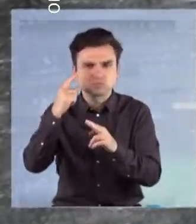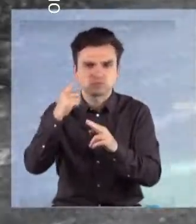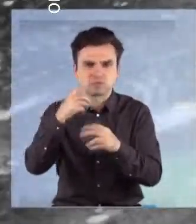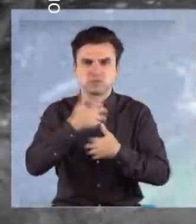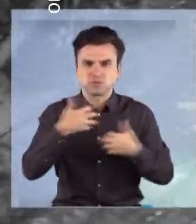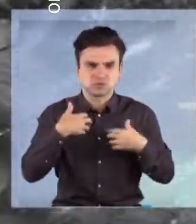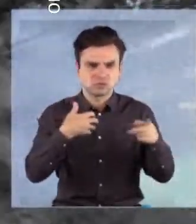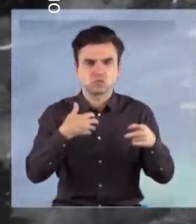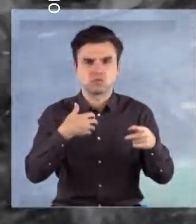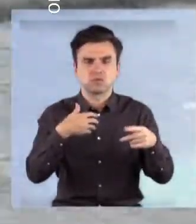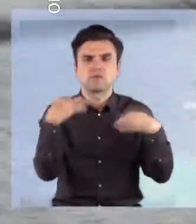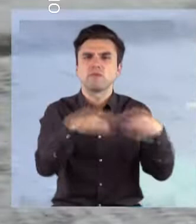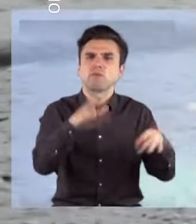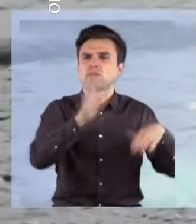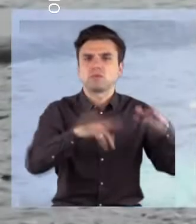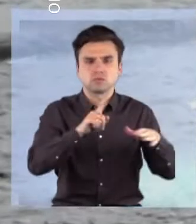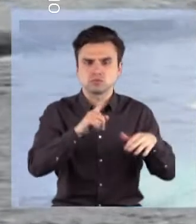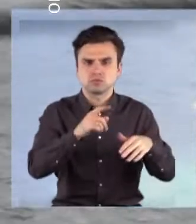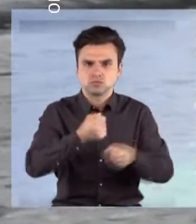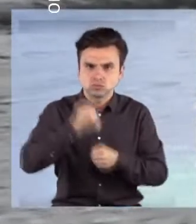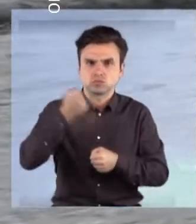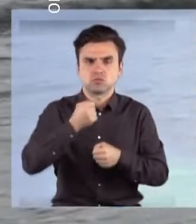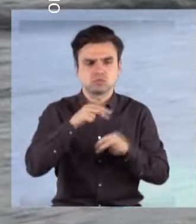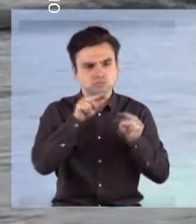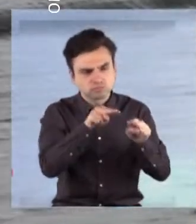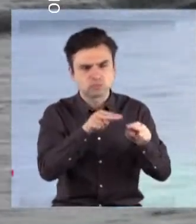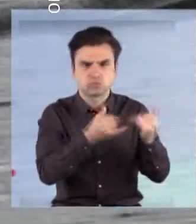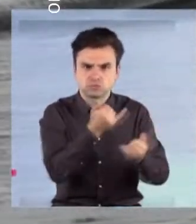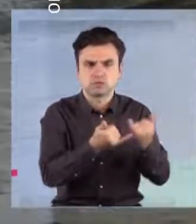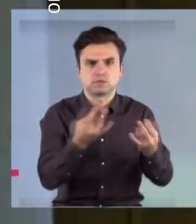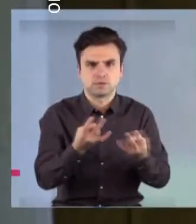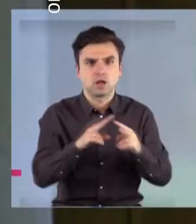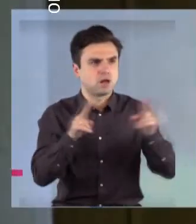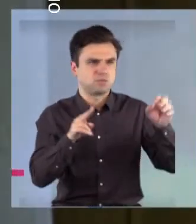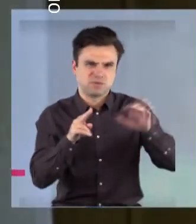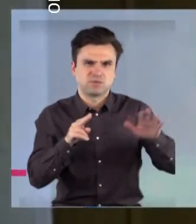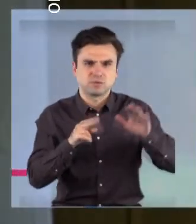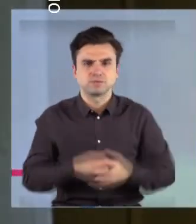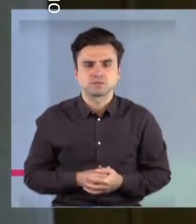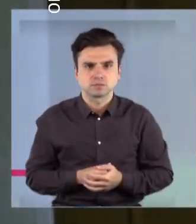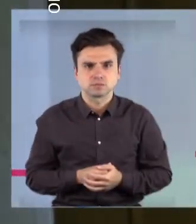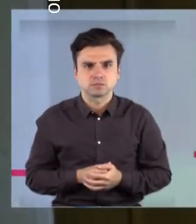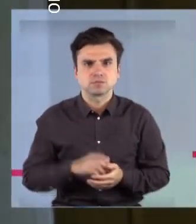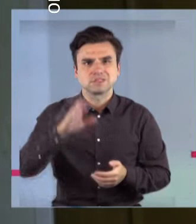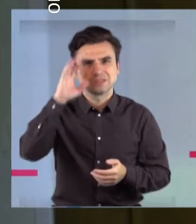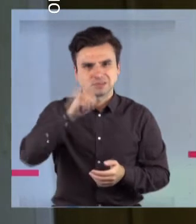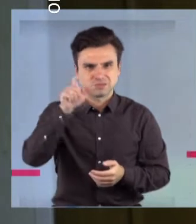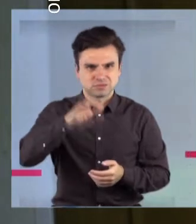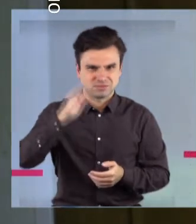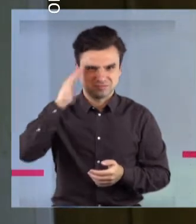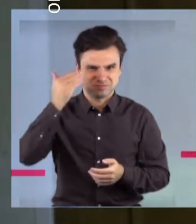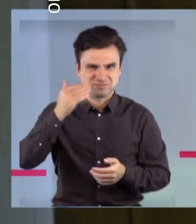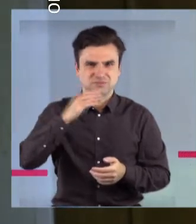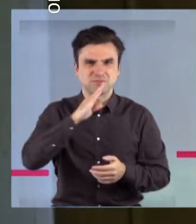2 з них вбив. В день міста знайшли першу жертву – 17-річну дівчину. Її зґвалтували і задушили. Після